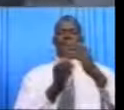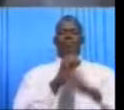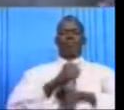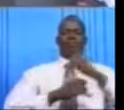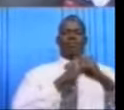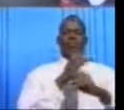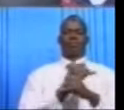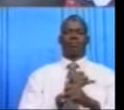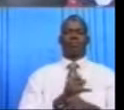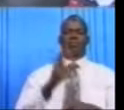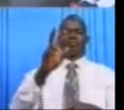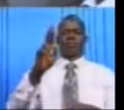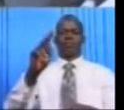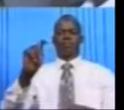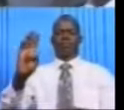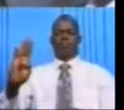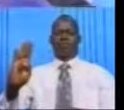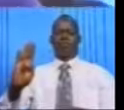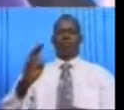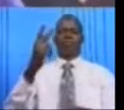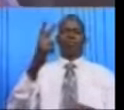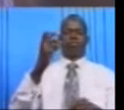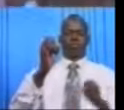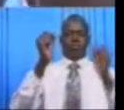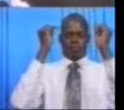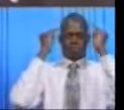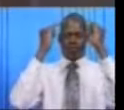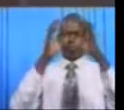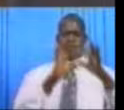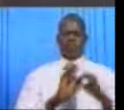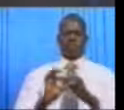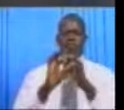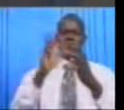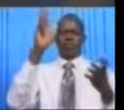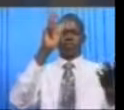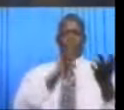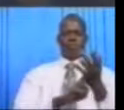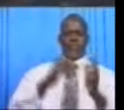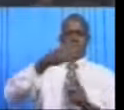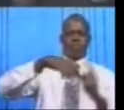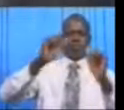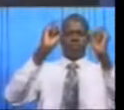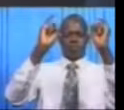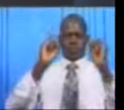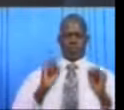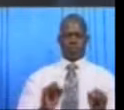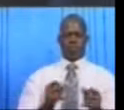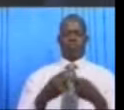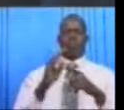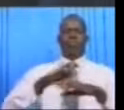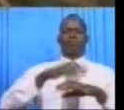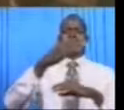Internationale, Radiodiffusion Télévision du Burkina, deux institutions, un partenariat scellé autour de l'image. Mais au-delà